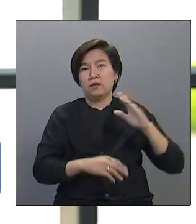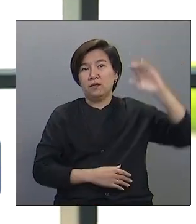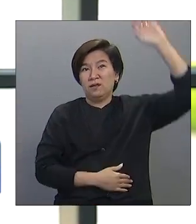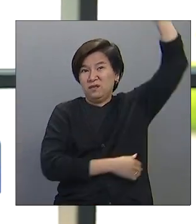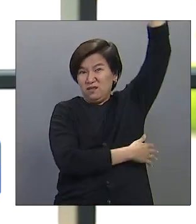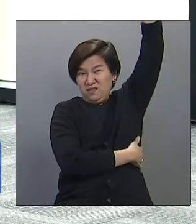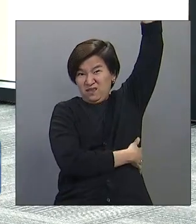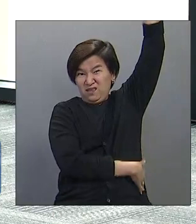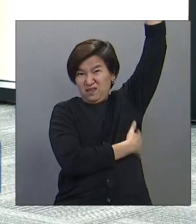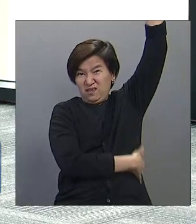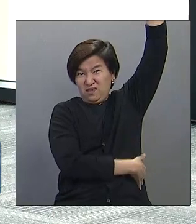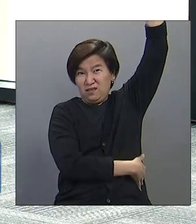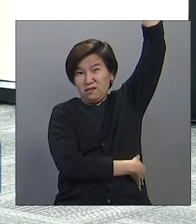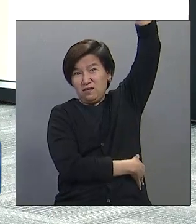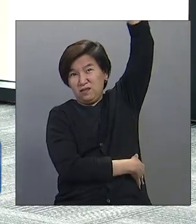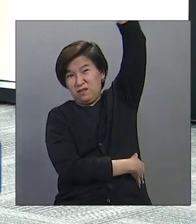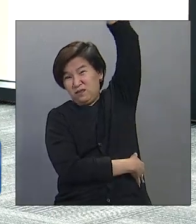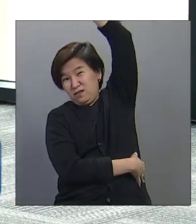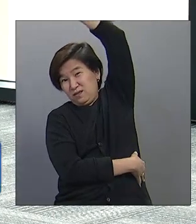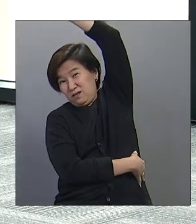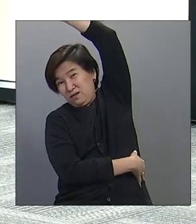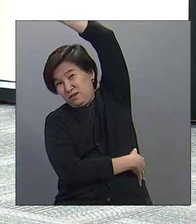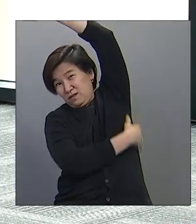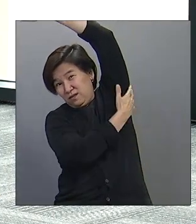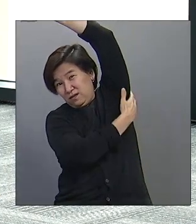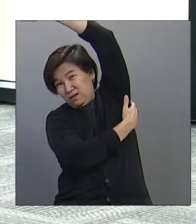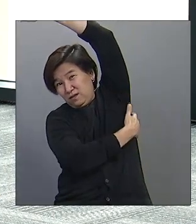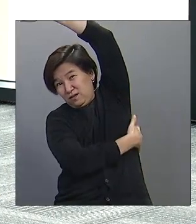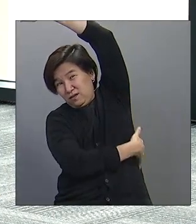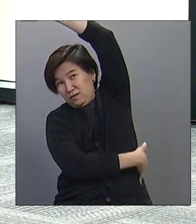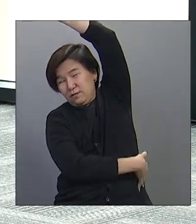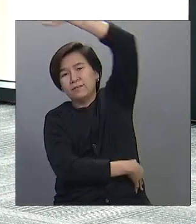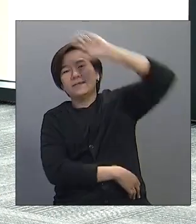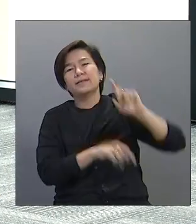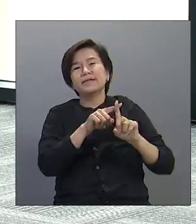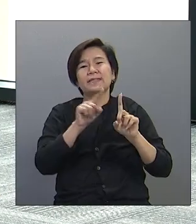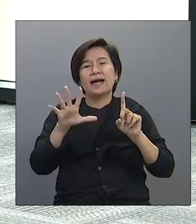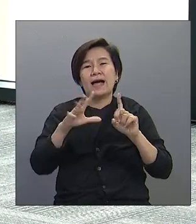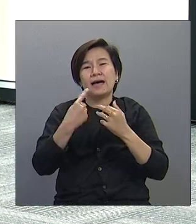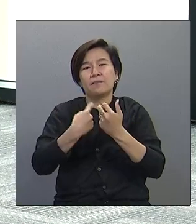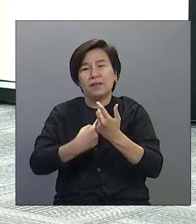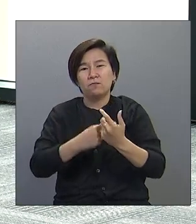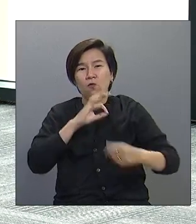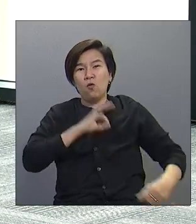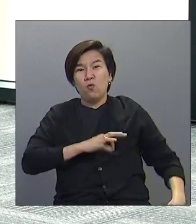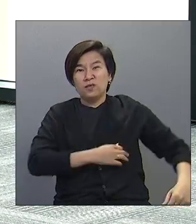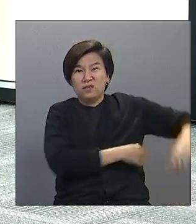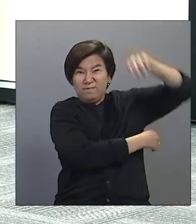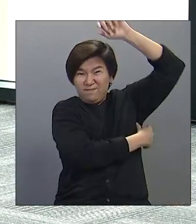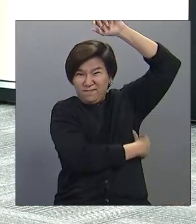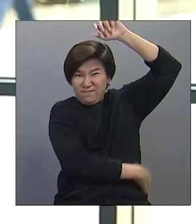ของเราสี่ข้างไปถึงปลายนิ้วมือซ้ายค้างไว้5วินาทีค่ะให้รู้สึกสี่ข้างถูกยืดย